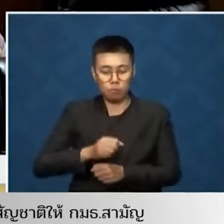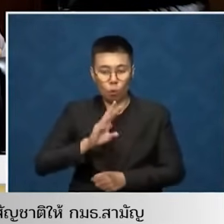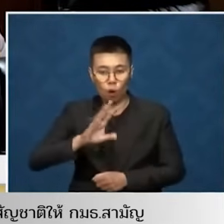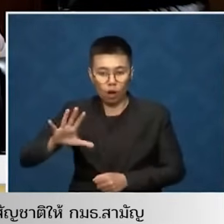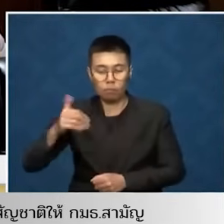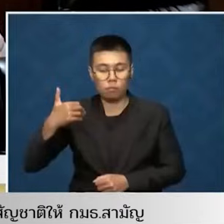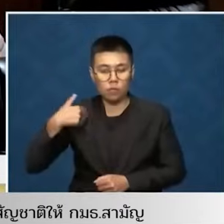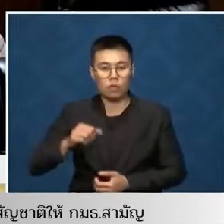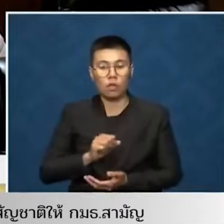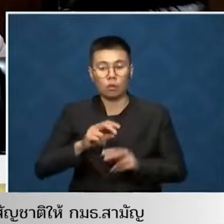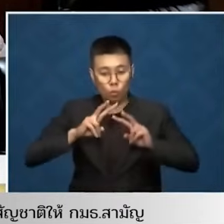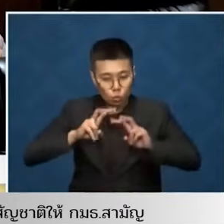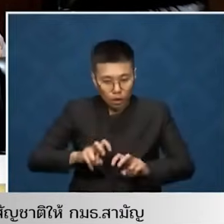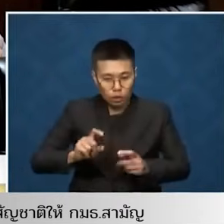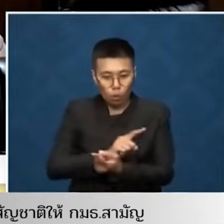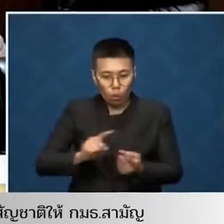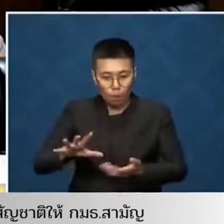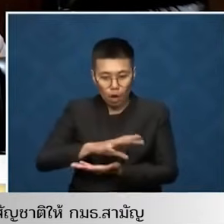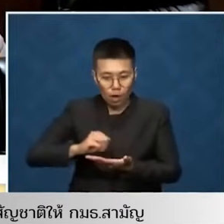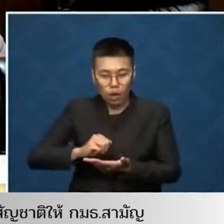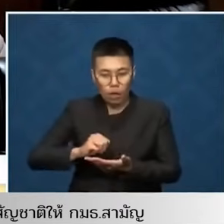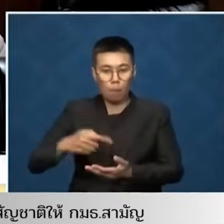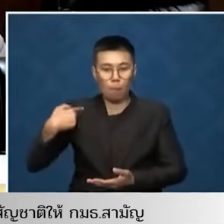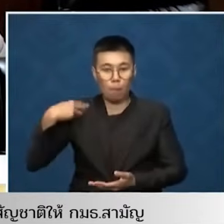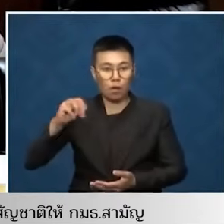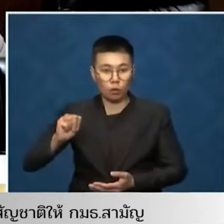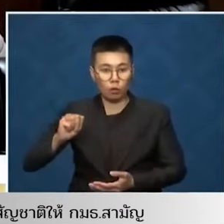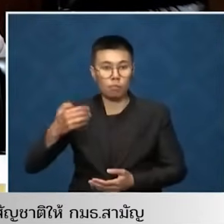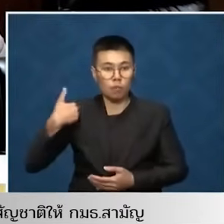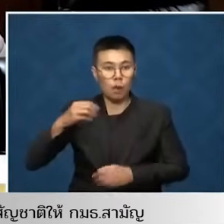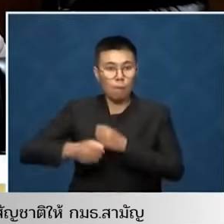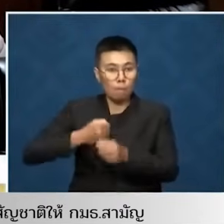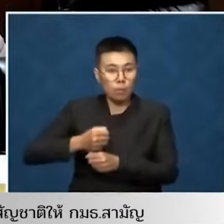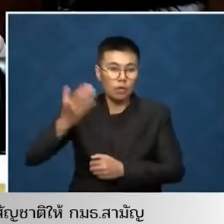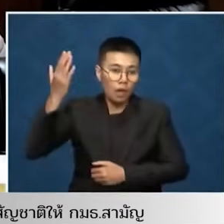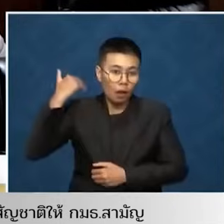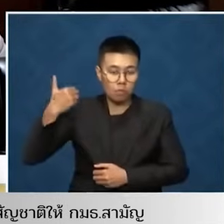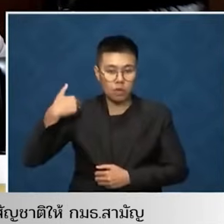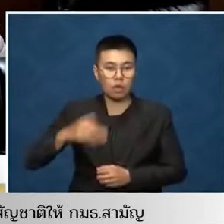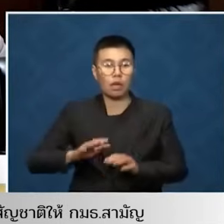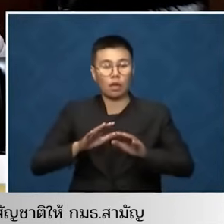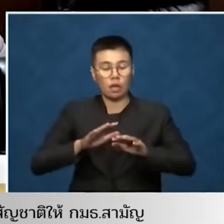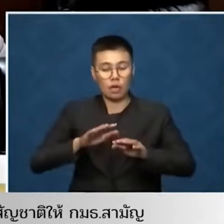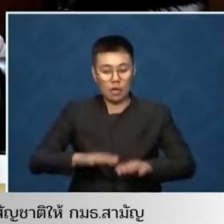ยสถาบันวิจัยประชากรและสังคมมหาวิทยาลัยมหิดลนะคะพบว่าปีที่ผ่านมาเรามีเด็กเกิดใหม่แค่